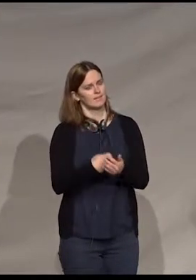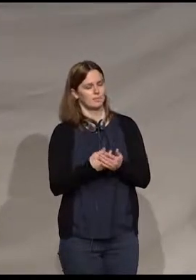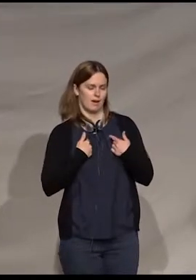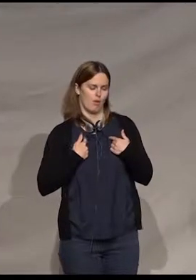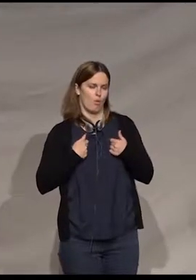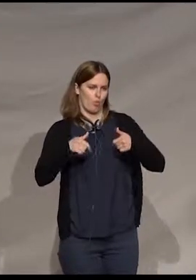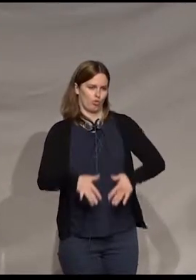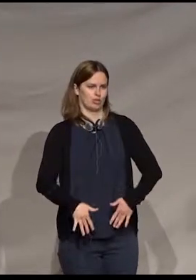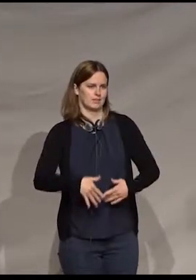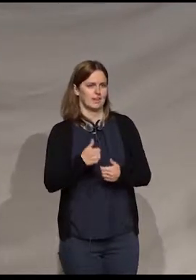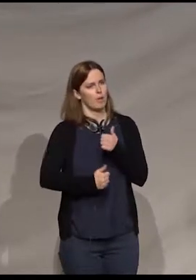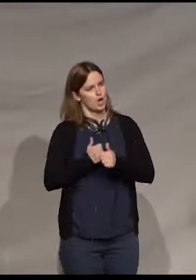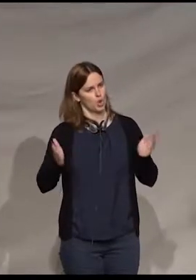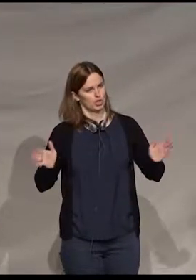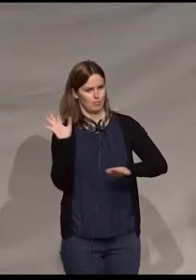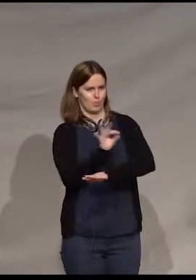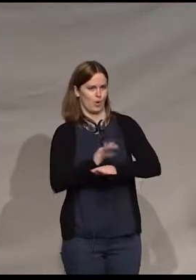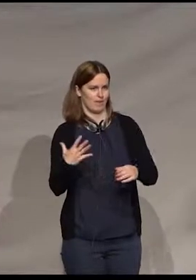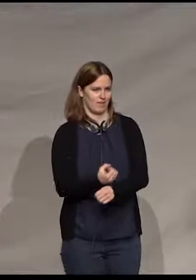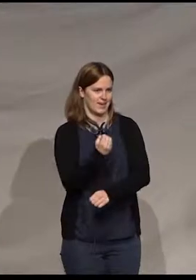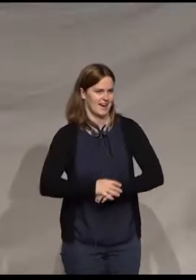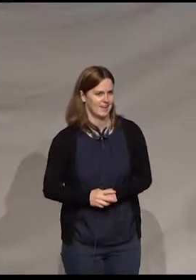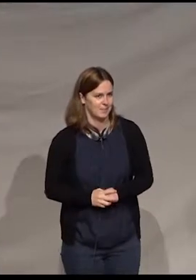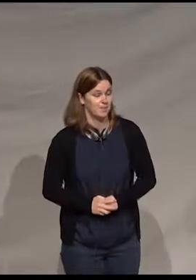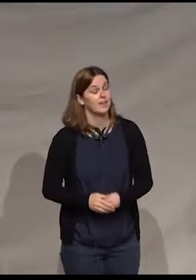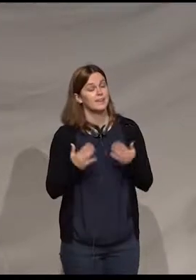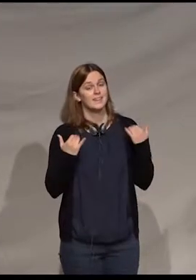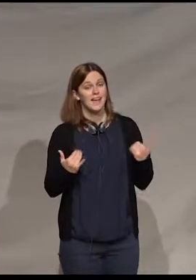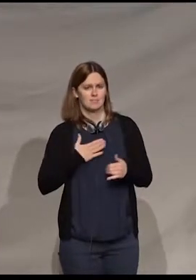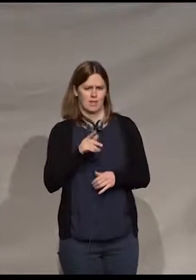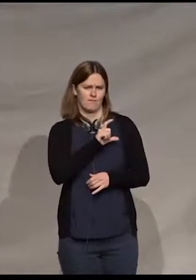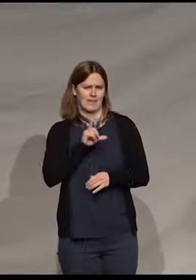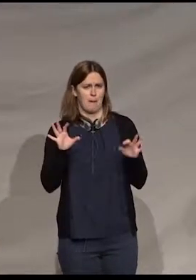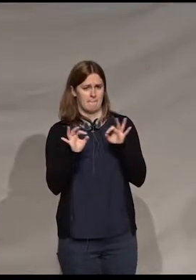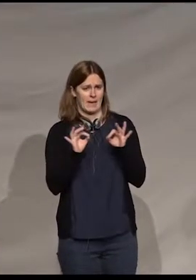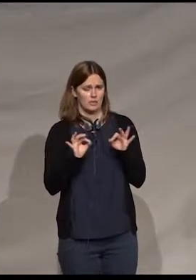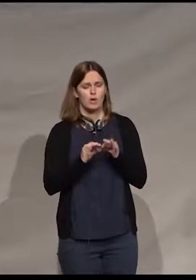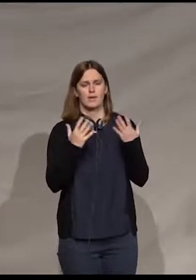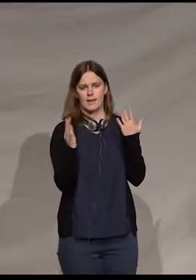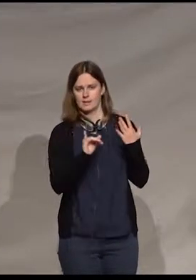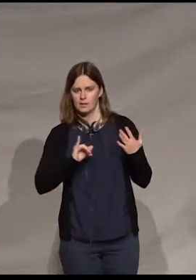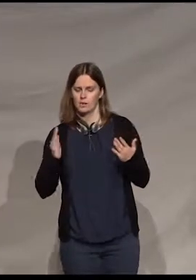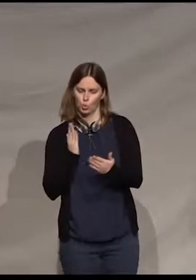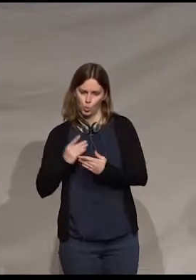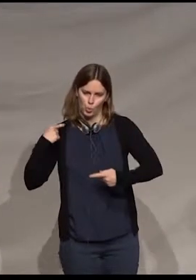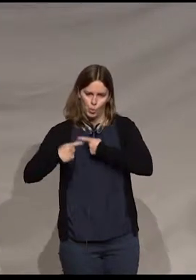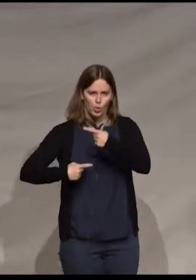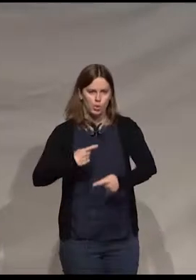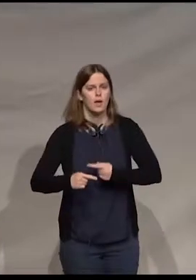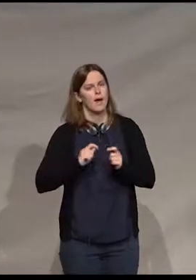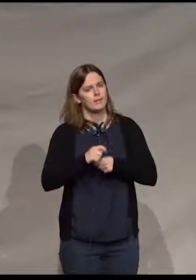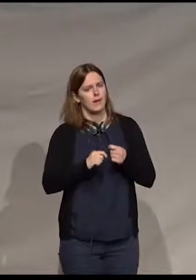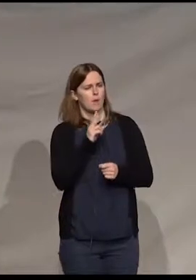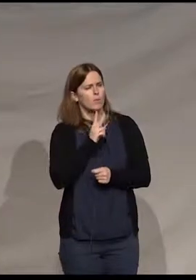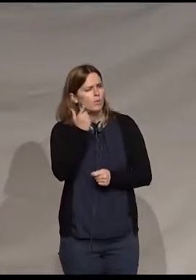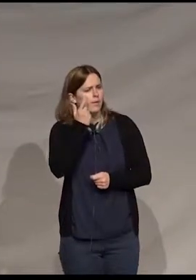Benetronic, jsme vlastně na trhu, 10 let jsme výrobci a vývojáři inteligentních kompenzačních pomůcek, které se